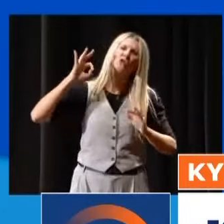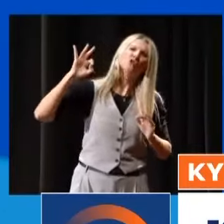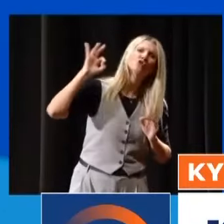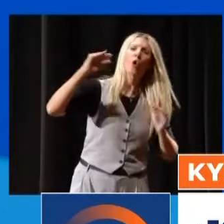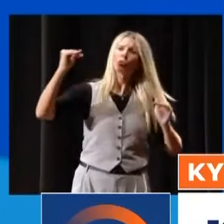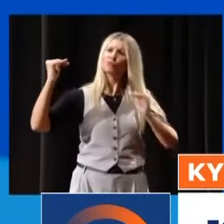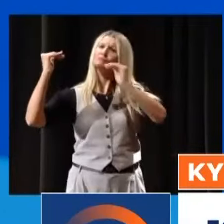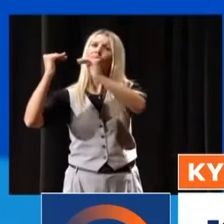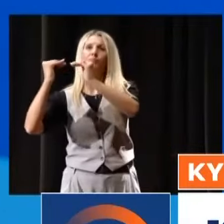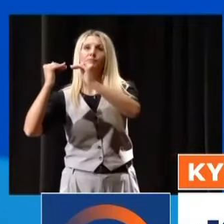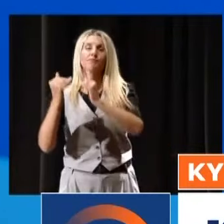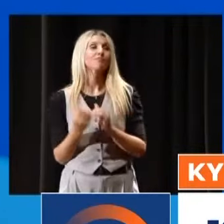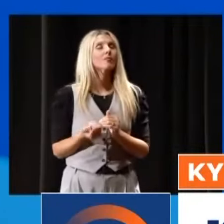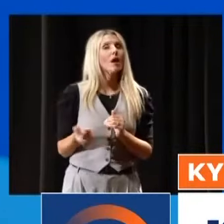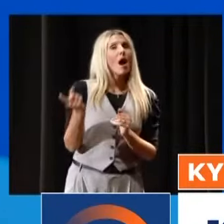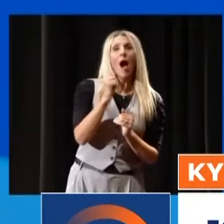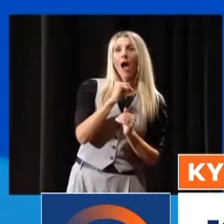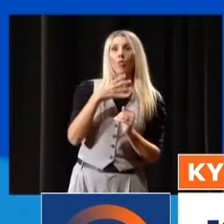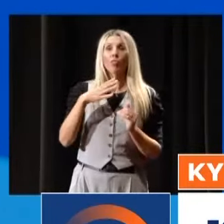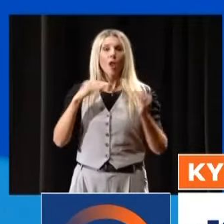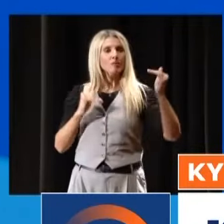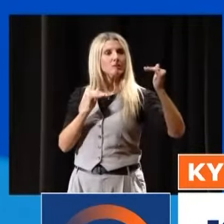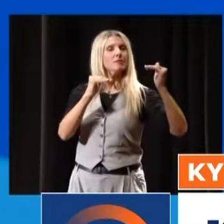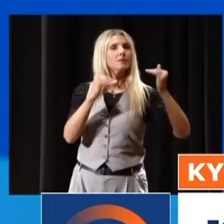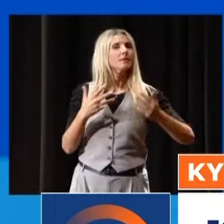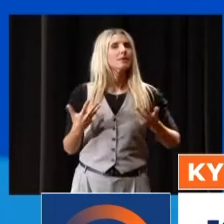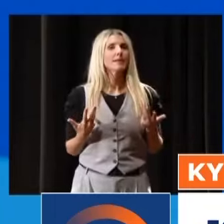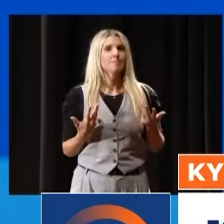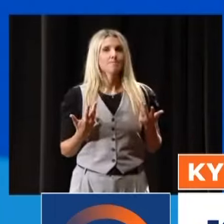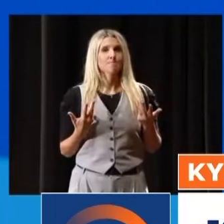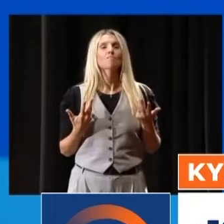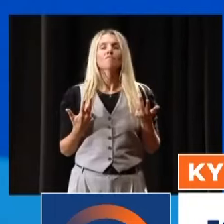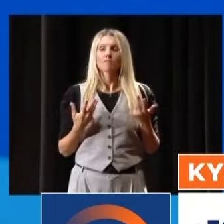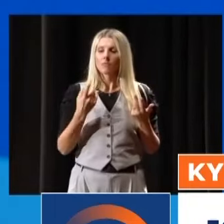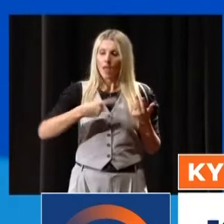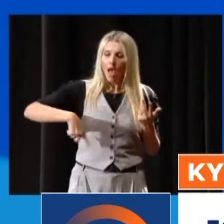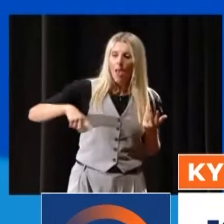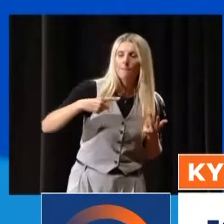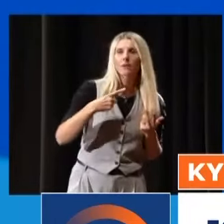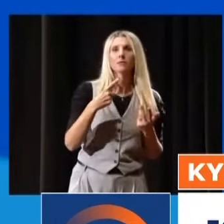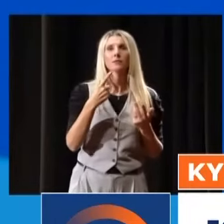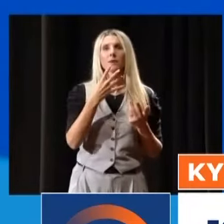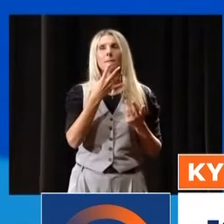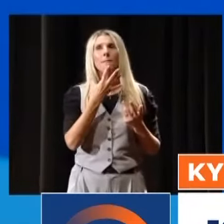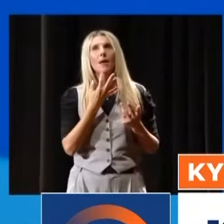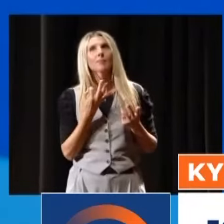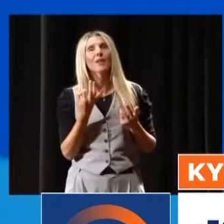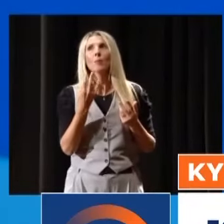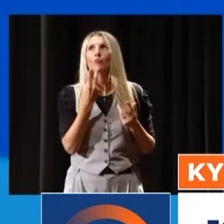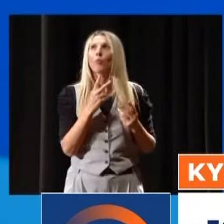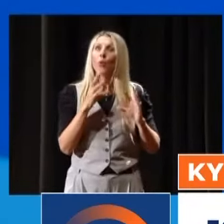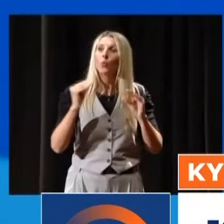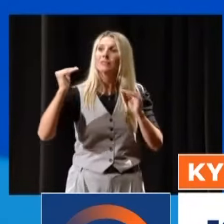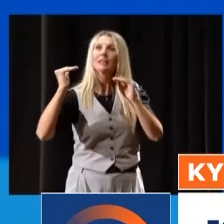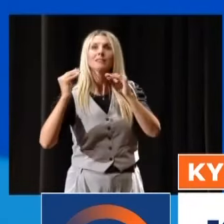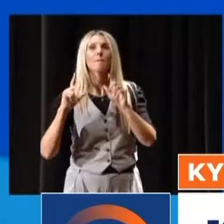κυβέρνησης. Η δεύτερη σύγκληση όμως είναι μια σύγκληση για την οποία μιλάμε πολύ λιγότερο. Και είναι η περιφερειακή σύγκληση.